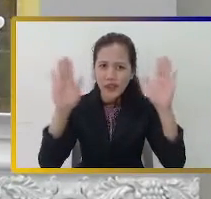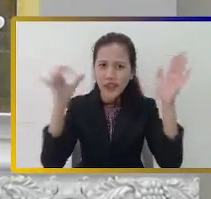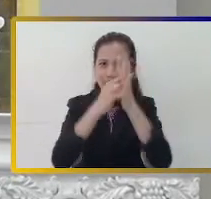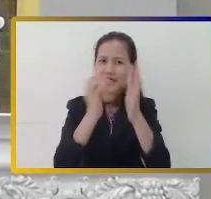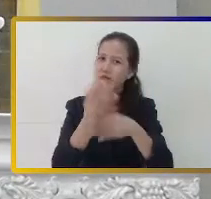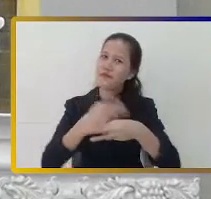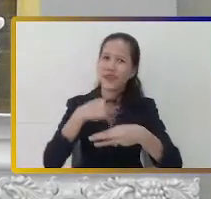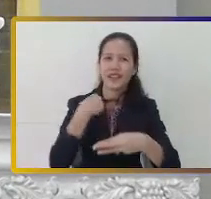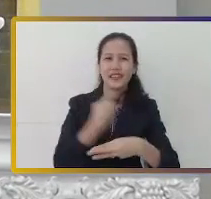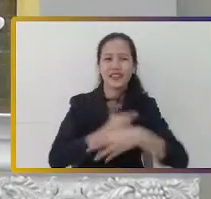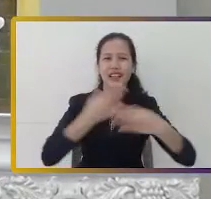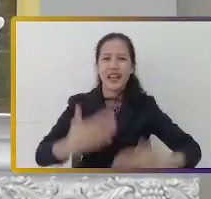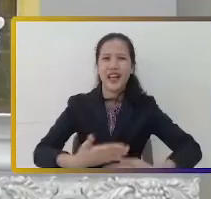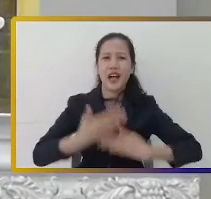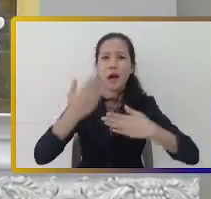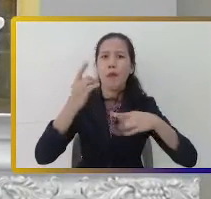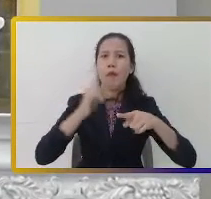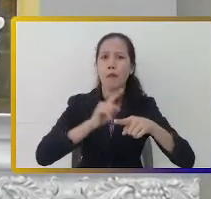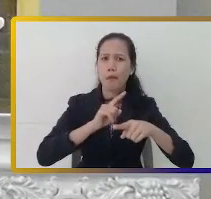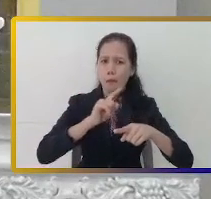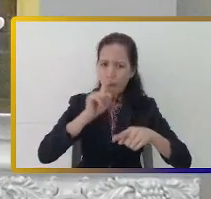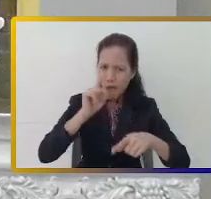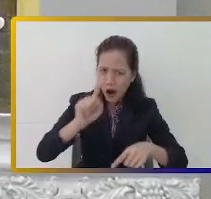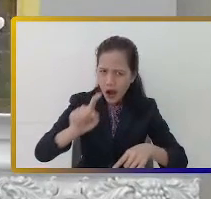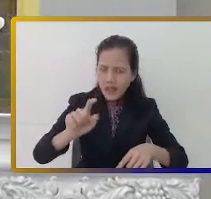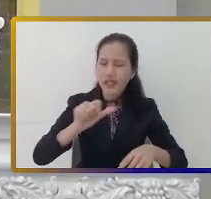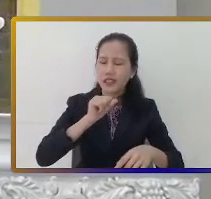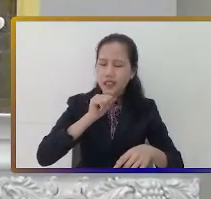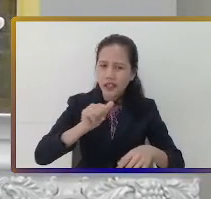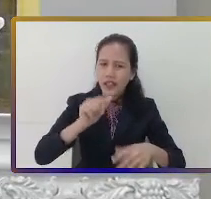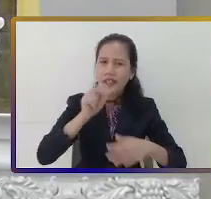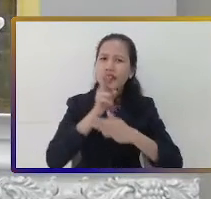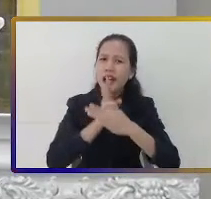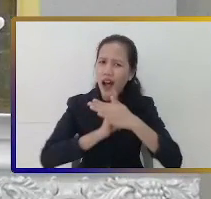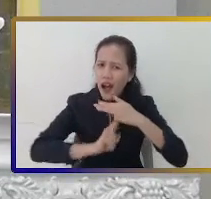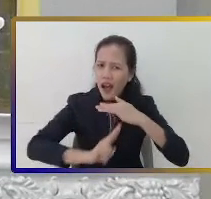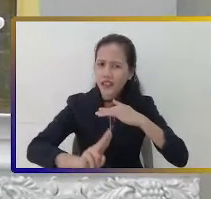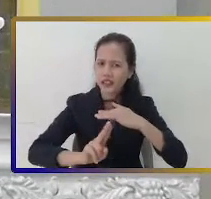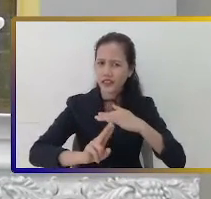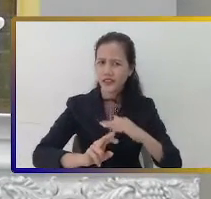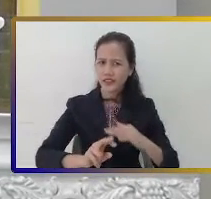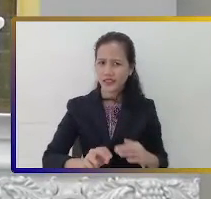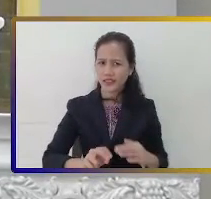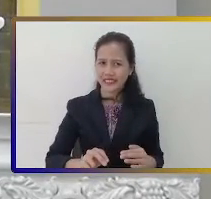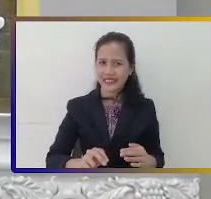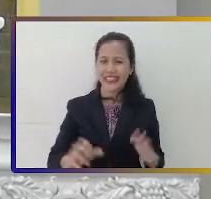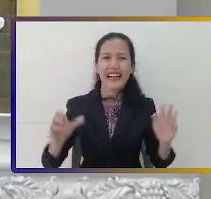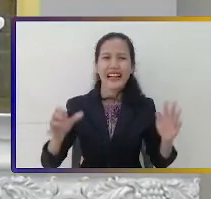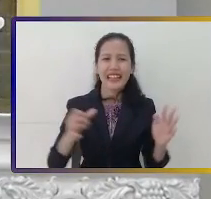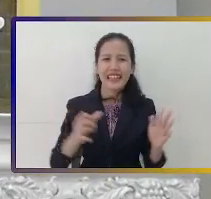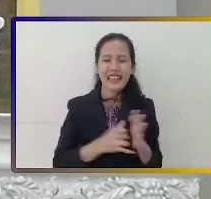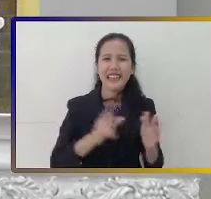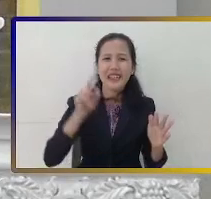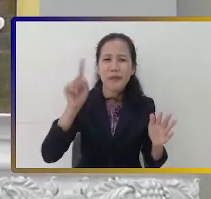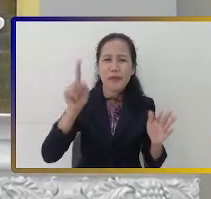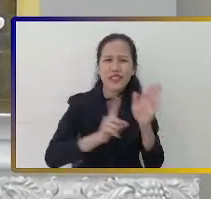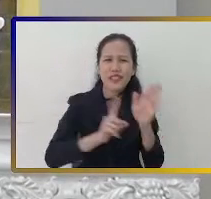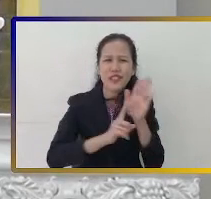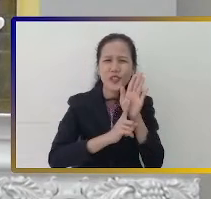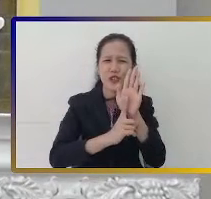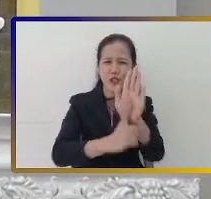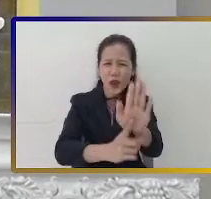natin, we should not hide them. Hindi po dapat natin ito itago, but dapat ito po ay sabihin